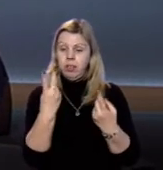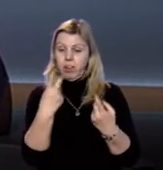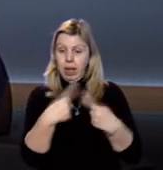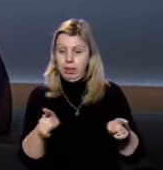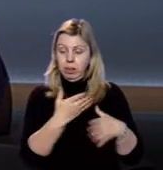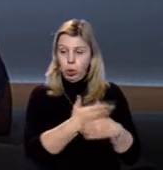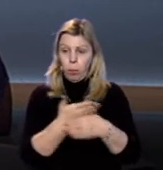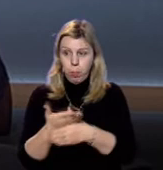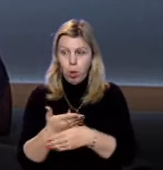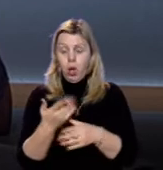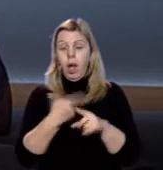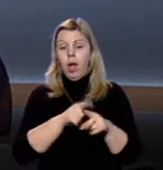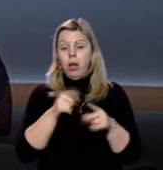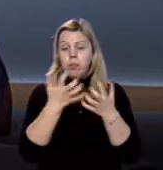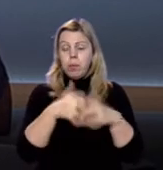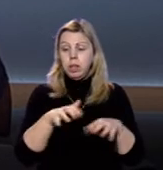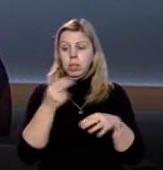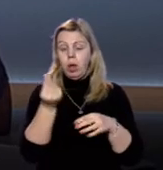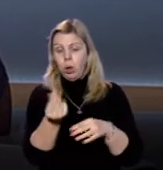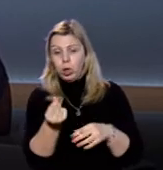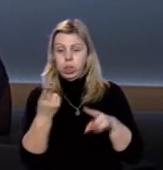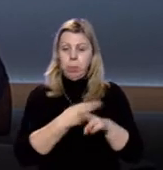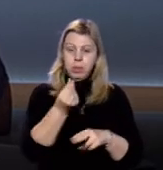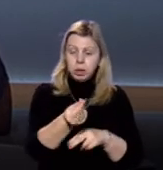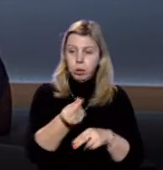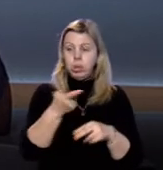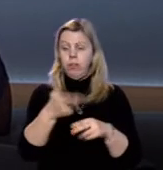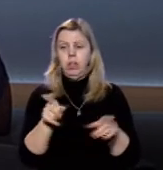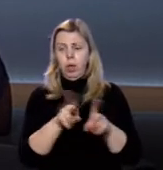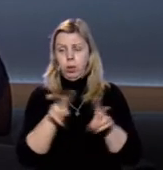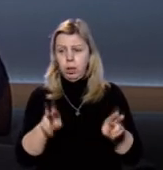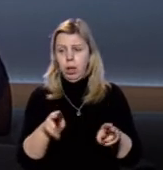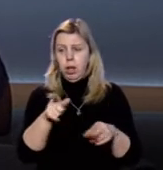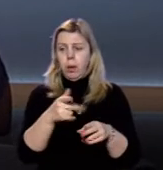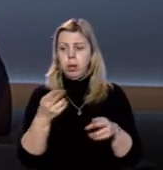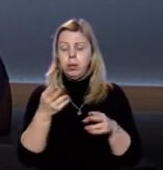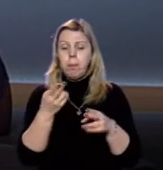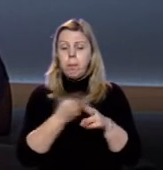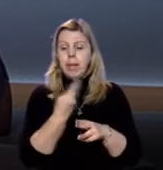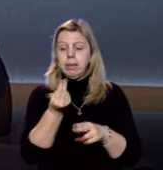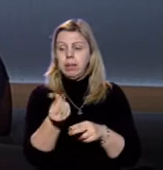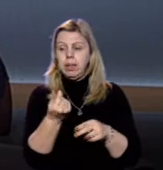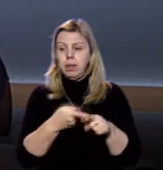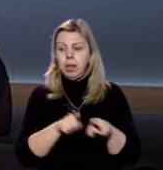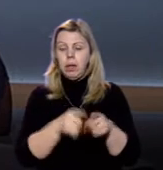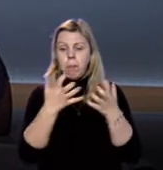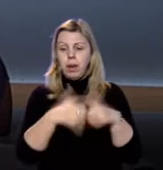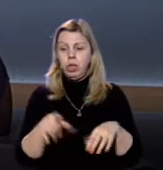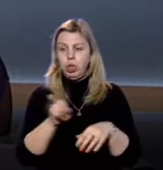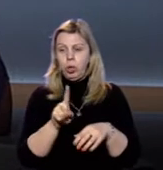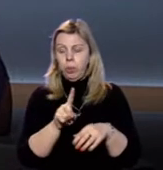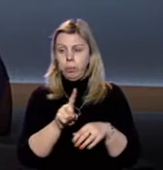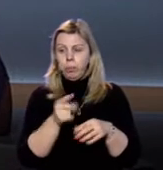але вони в механізмі готівка чи безготівка, вони практично однакові. Безготівкова відбувається таким механізмом,